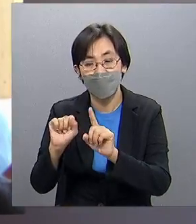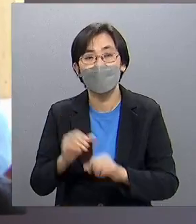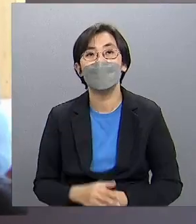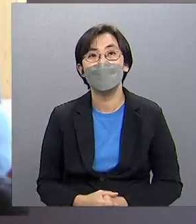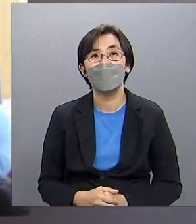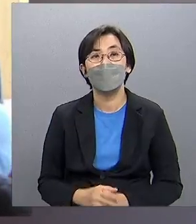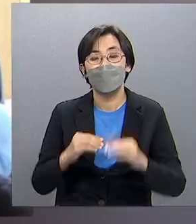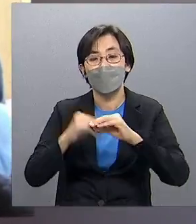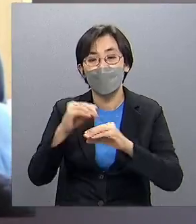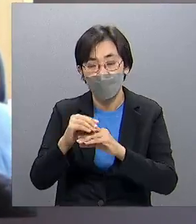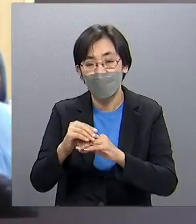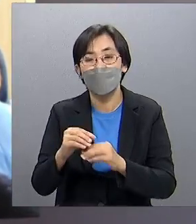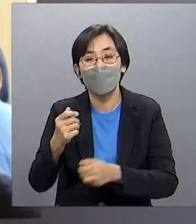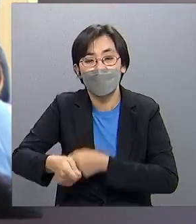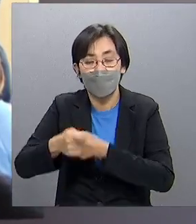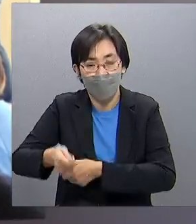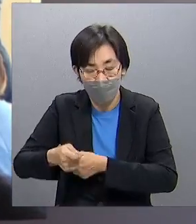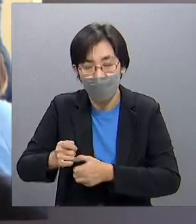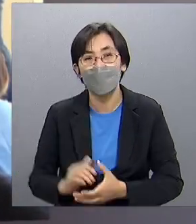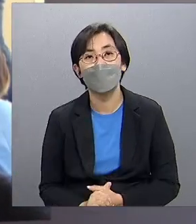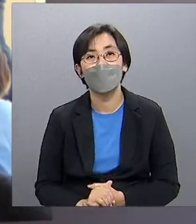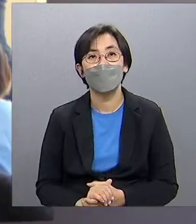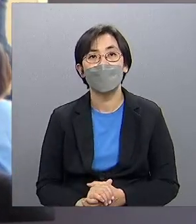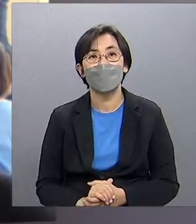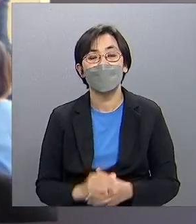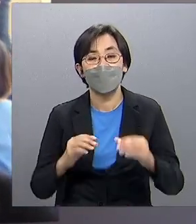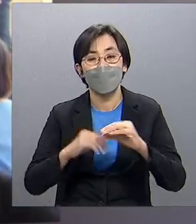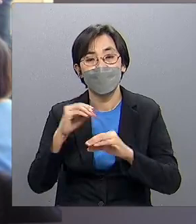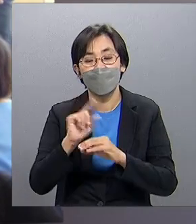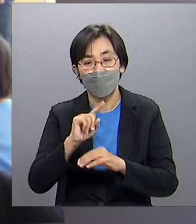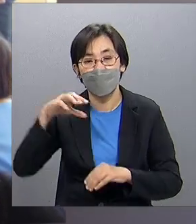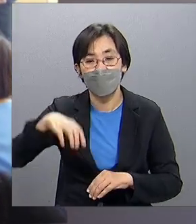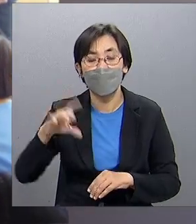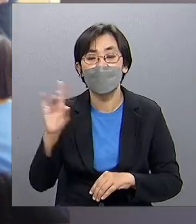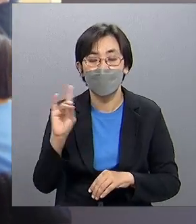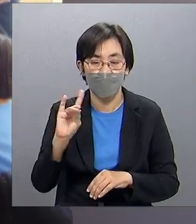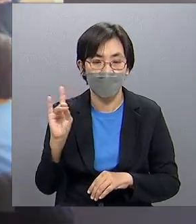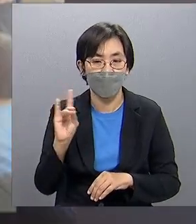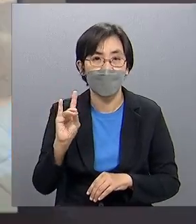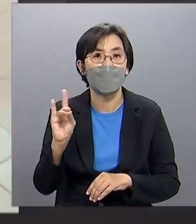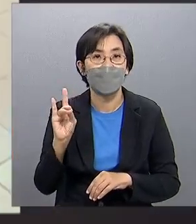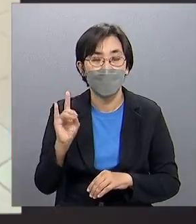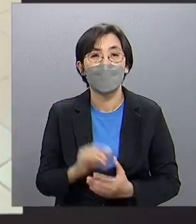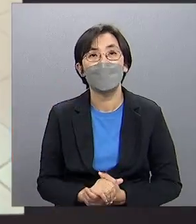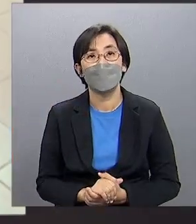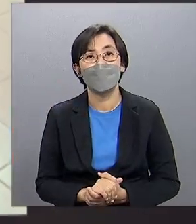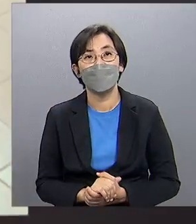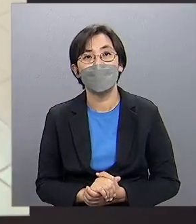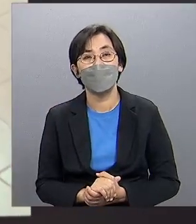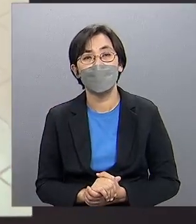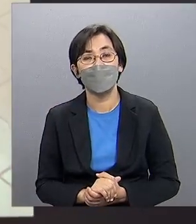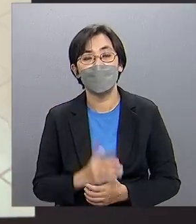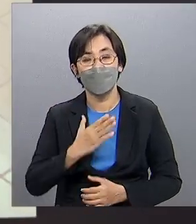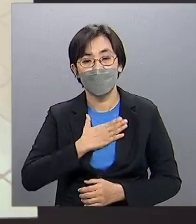าแล้วก็จะมีสวนสัตว์เปิดนะคะทำให้ทางเราเนี่ย